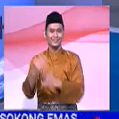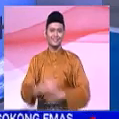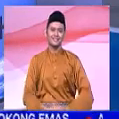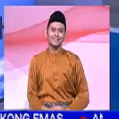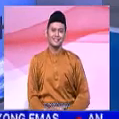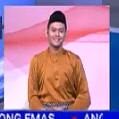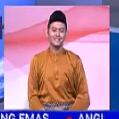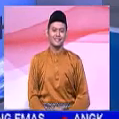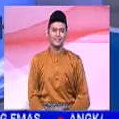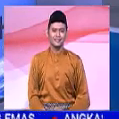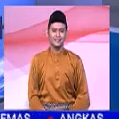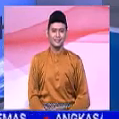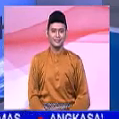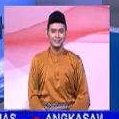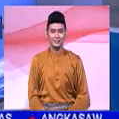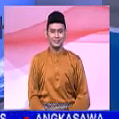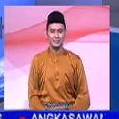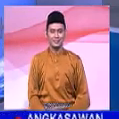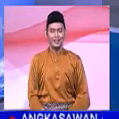Silakan.